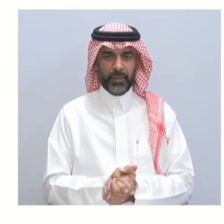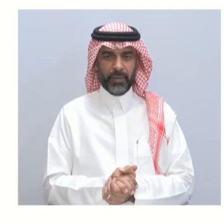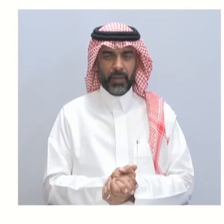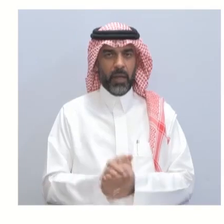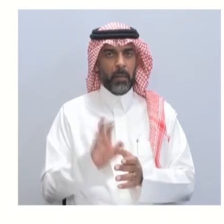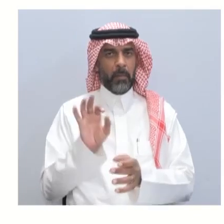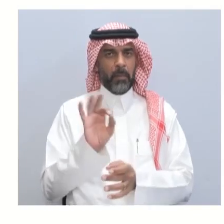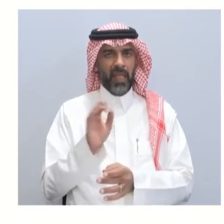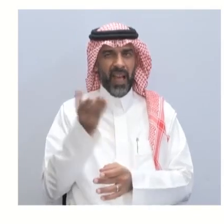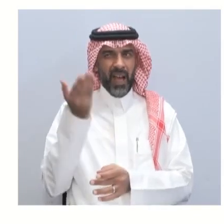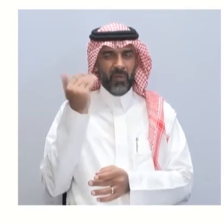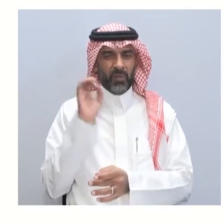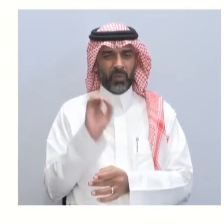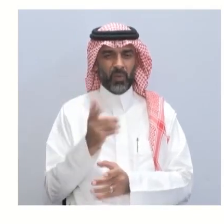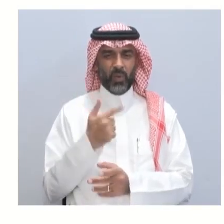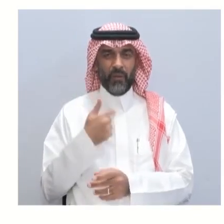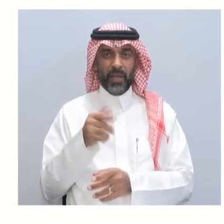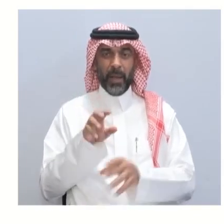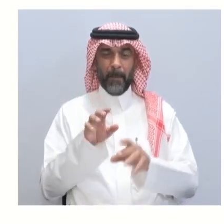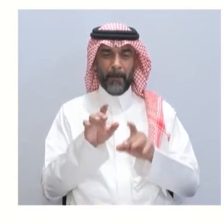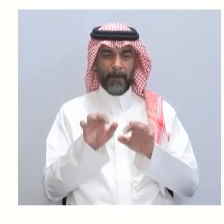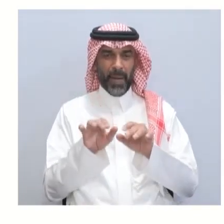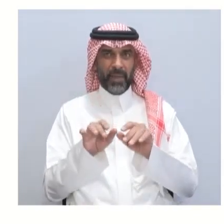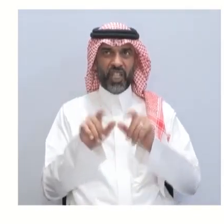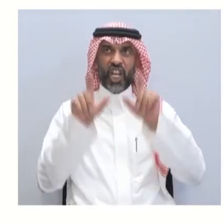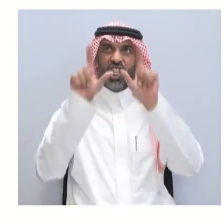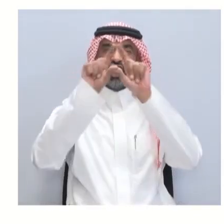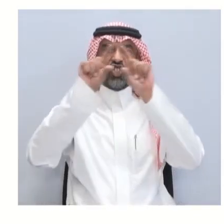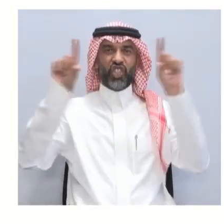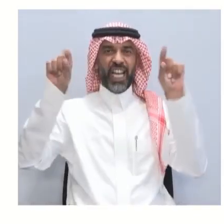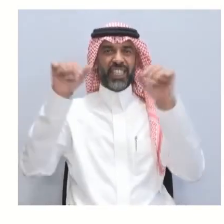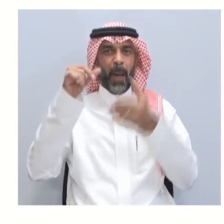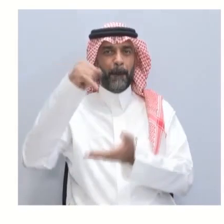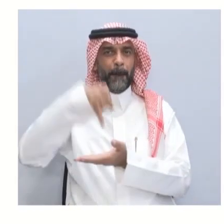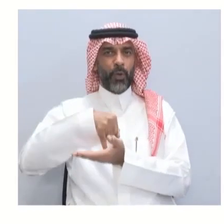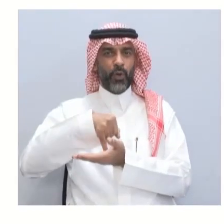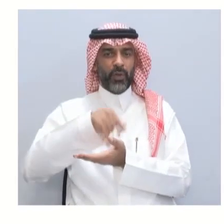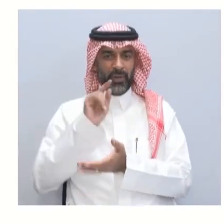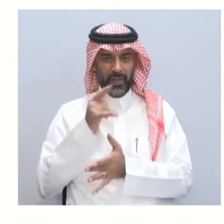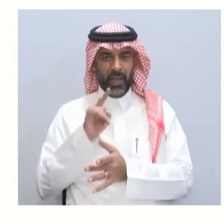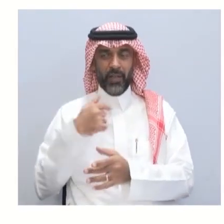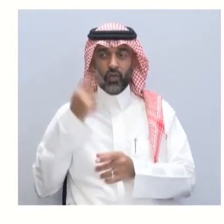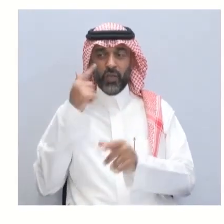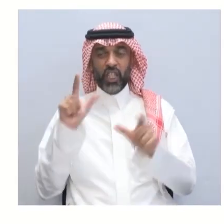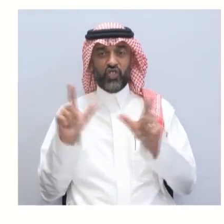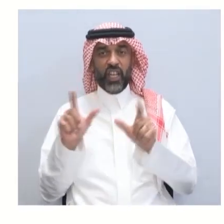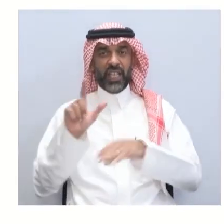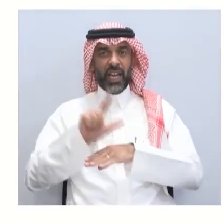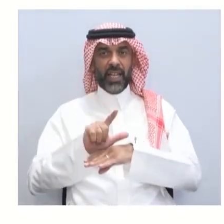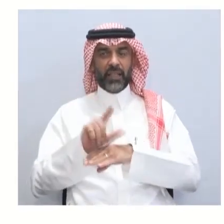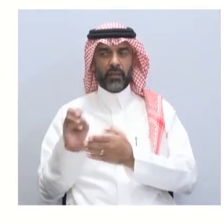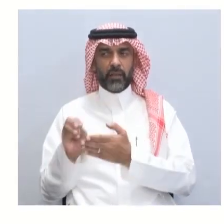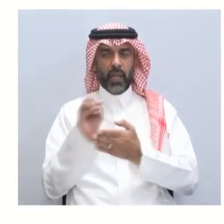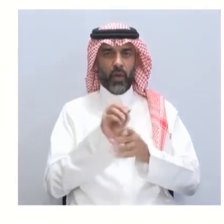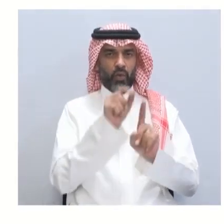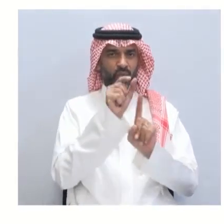تطبيقك في برمجه شاشه المدن كما ذكرنا سابقا فان الشاشه الرئيسه ستنقل المستخدم الى الصفحه